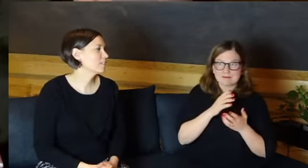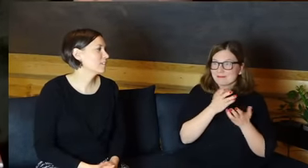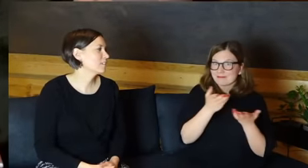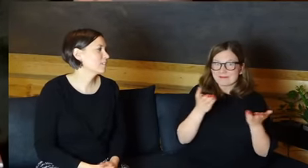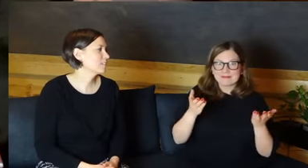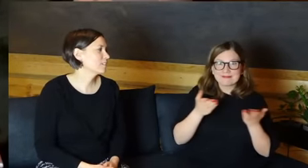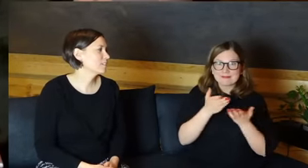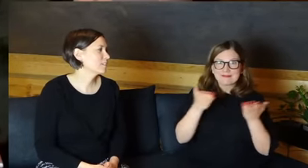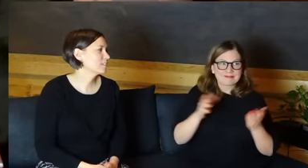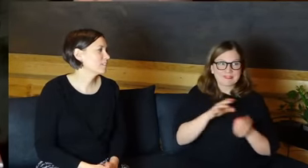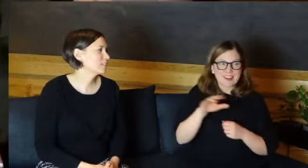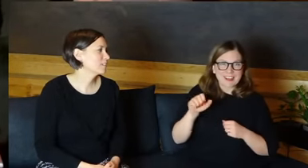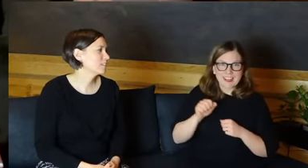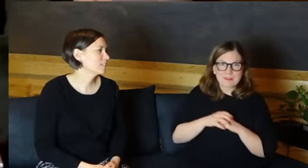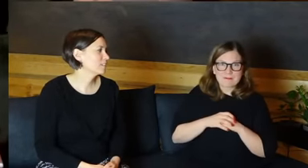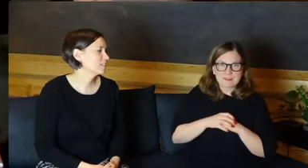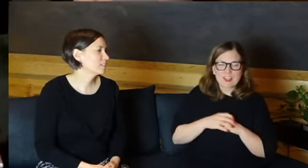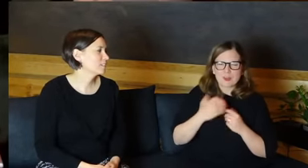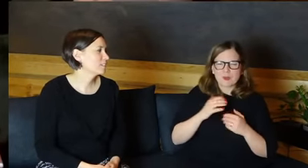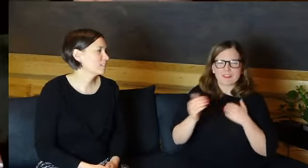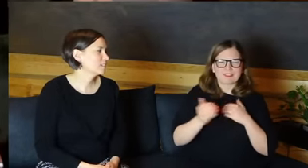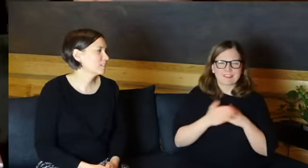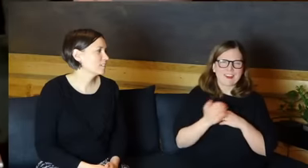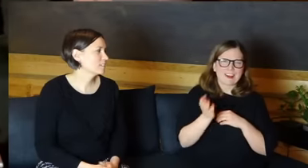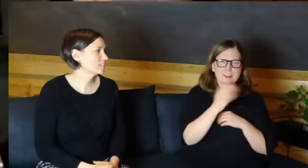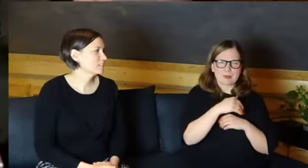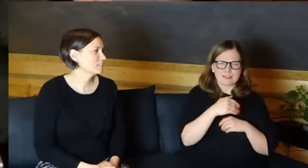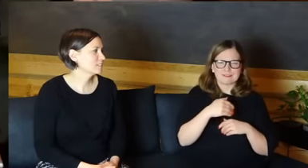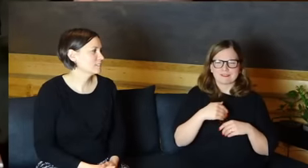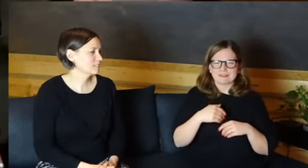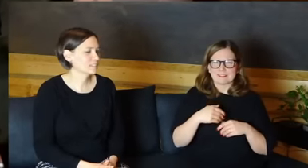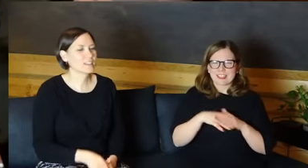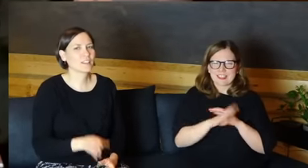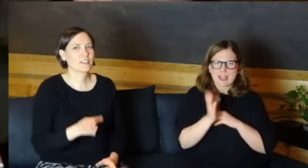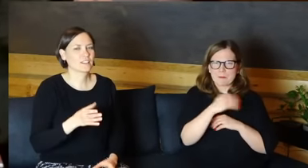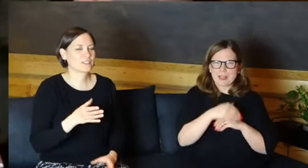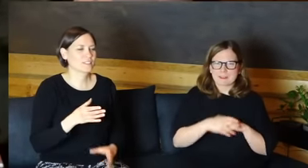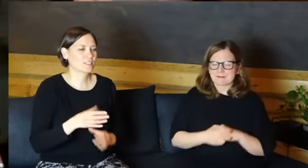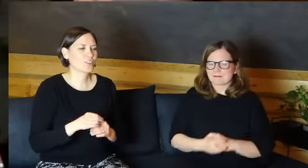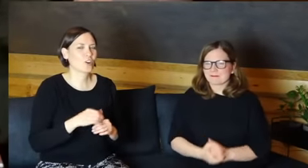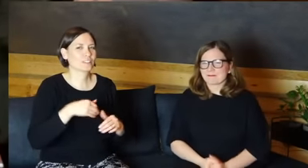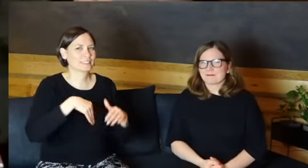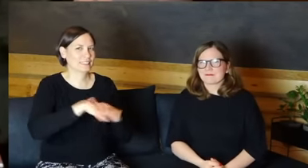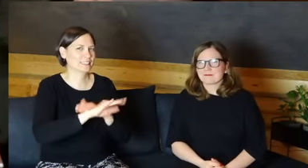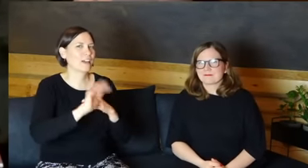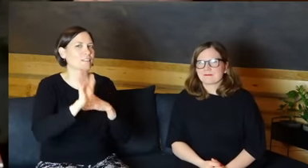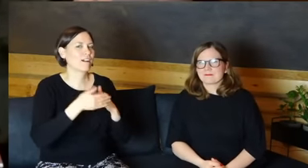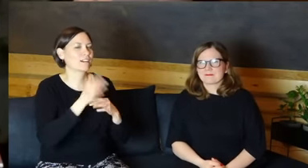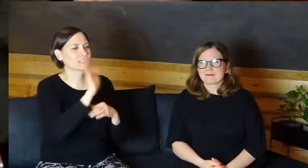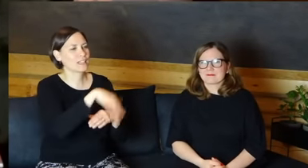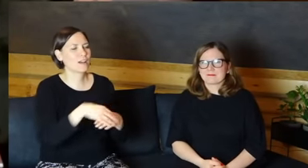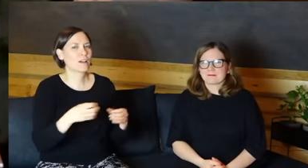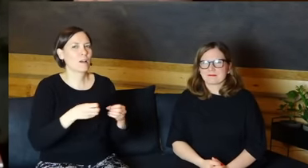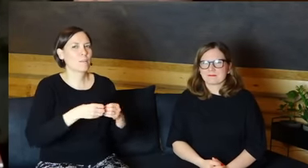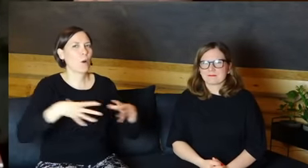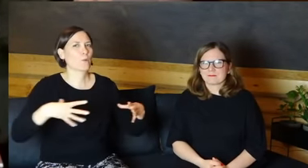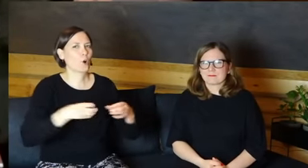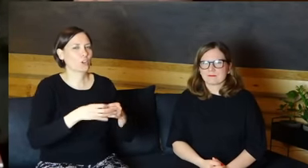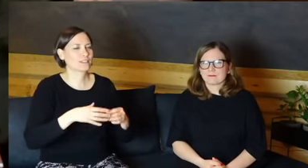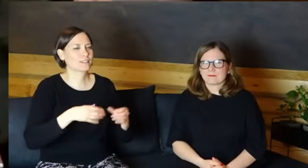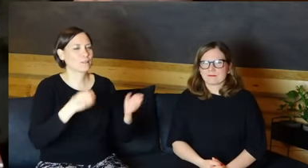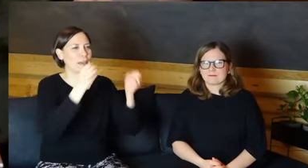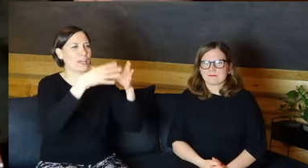entä siinä niin? Ja mä menen takaisin tuonne sisälle. Meihän takas sisälle ja laita popparit taas mikroon. Palataanpa juttu. No niin, hyvä. No niin,